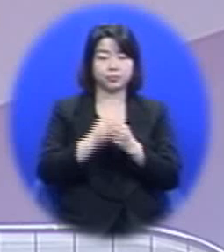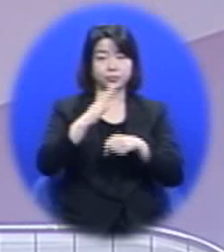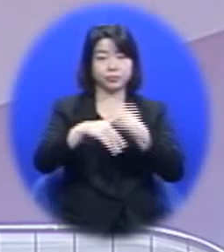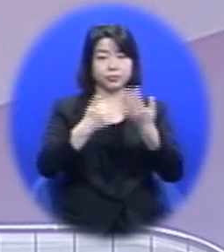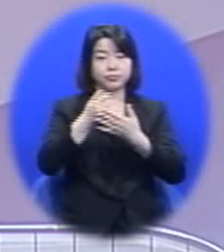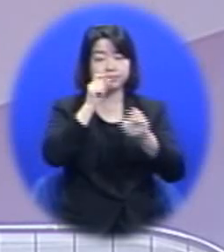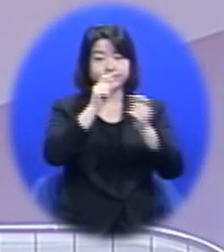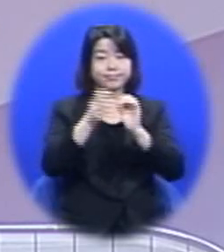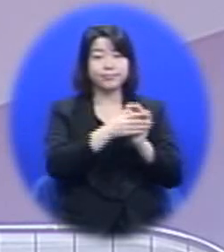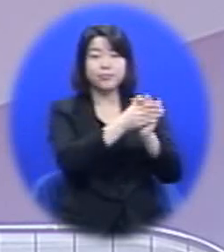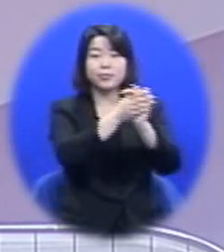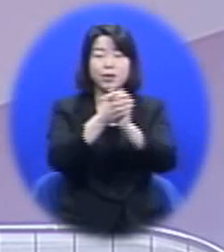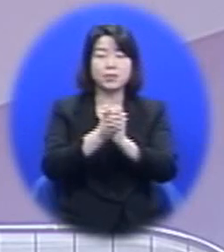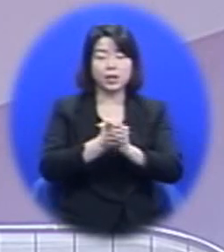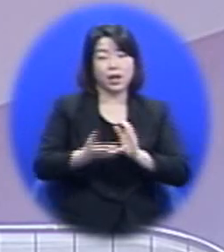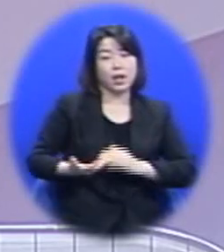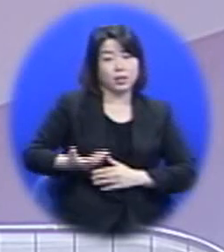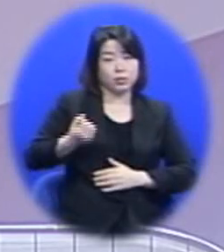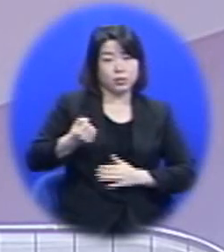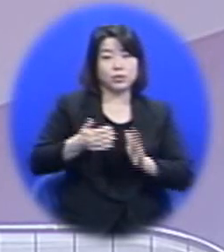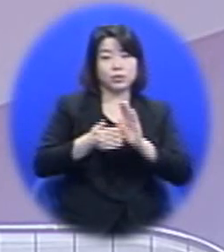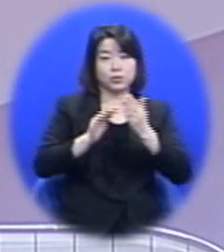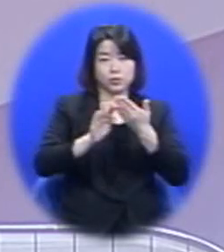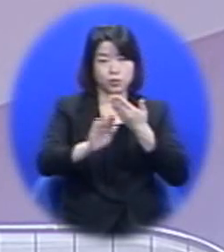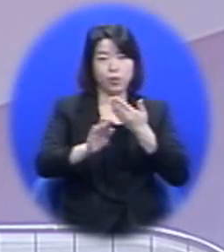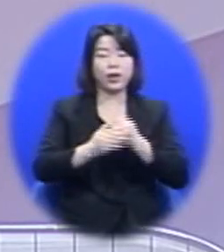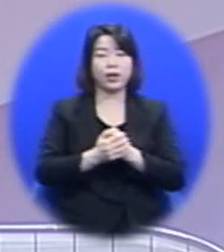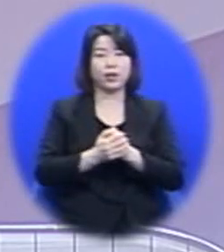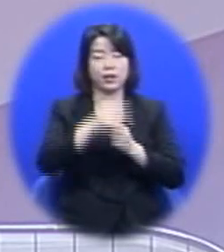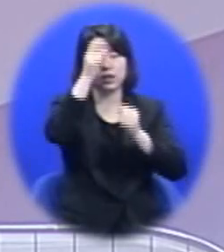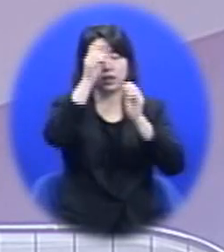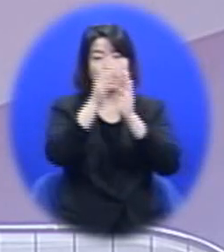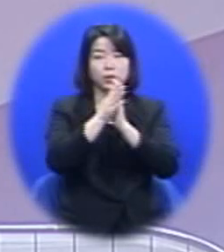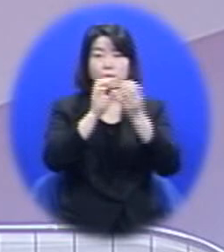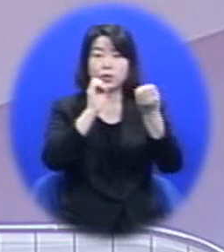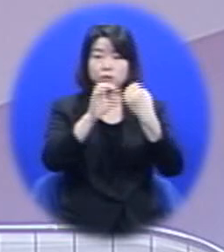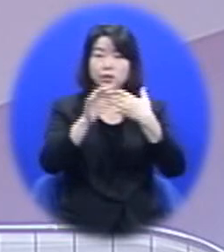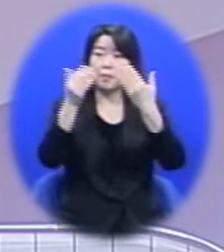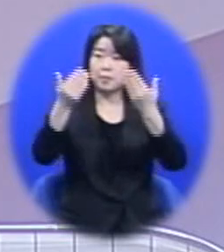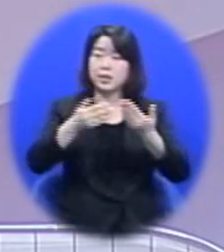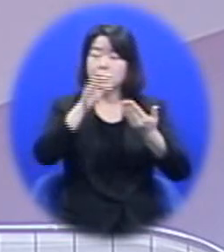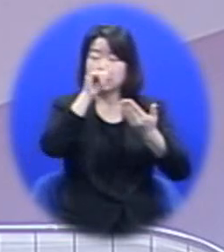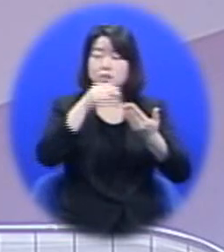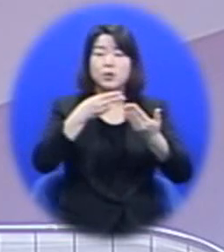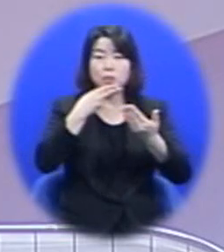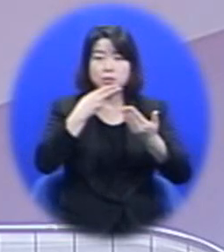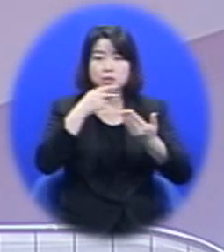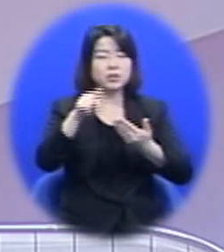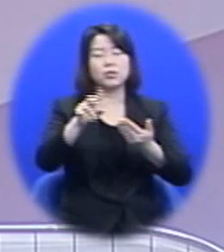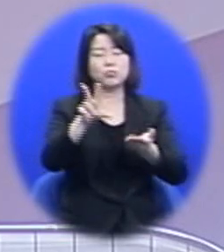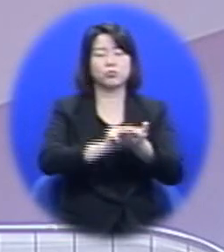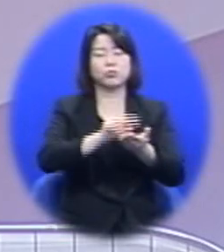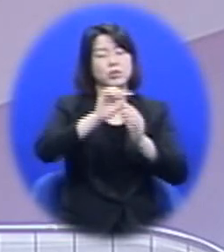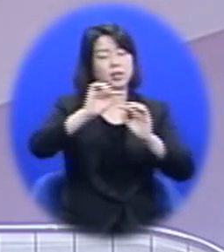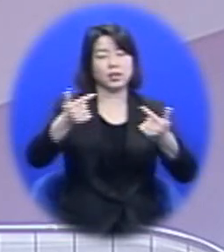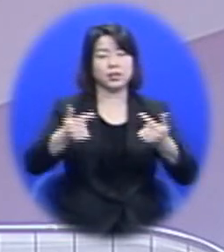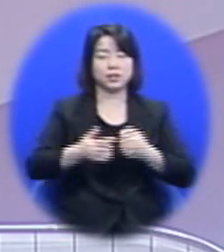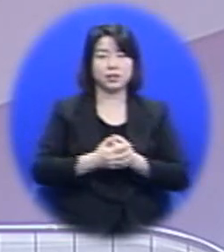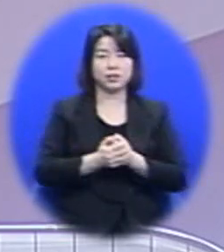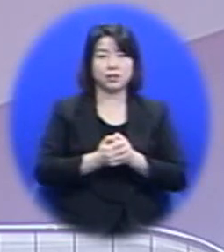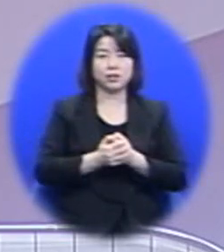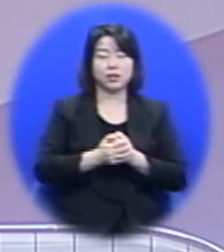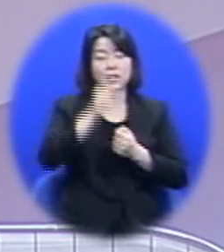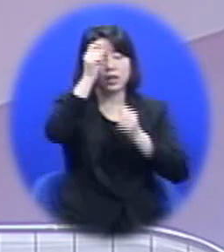하나님과 친밀함을 누리고 나니까 기도 응답 받았냐 안 받았냐는 건 더 이상 문제도 안 돼요.